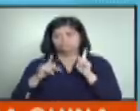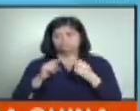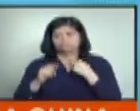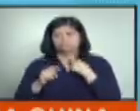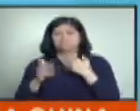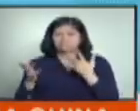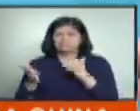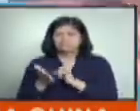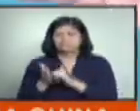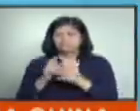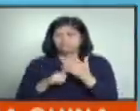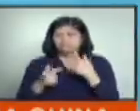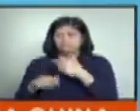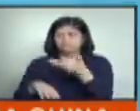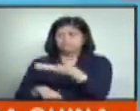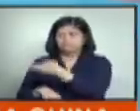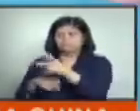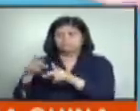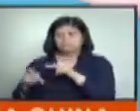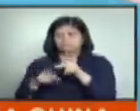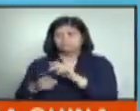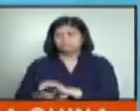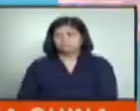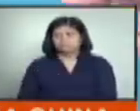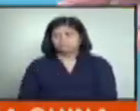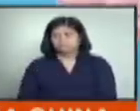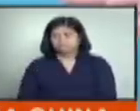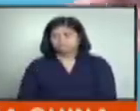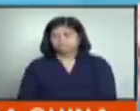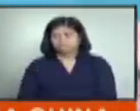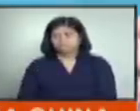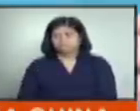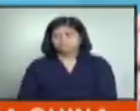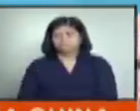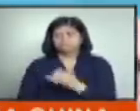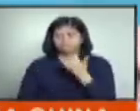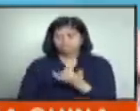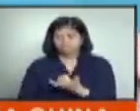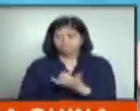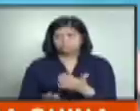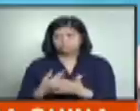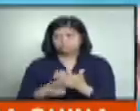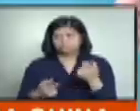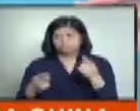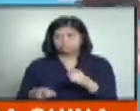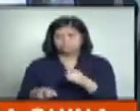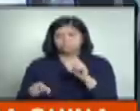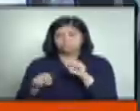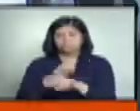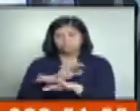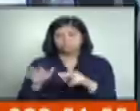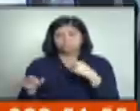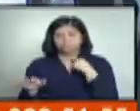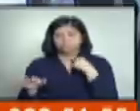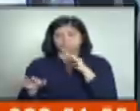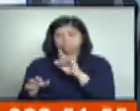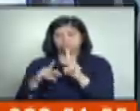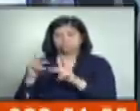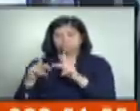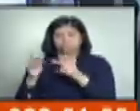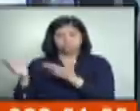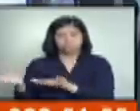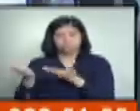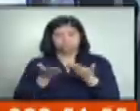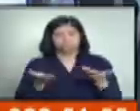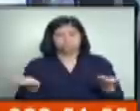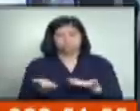iniipit. Yun nga nangyari. Sinisingil ka ng mga tao mo. Yung pasapirol. Ngayon, ang nangyari, para hindi ka maipit ng mga tao mo, dinala mo